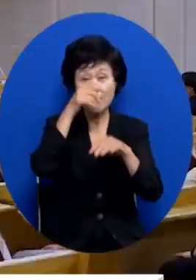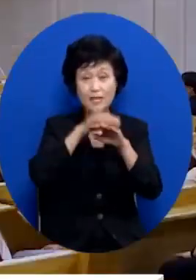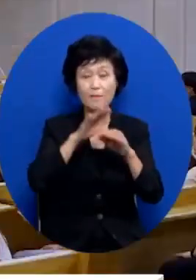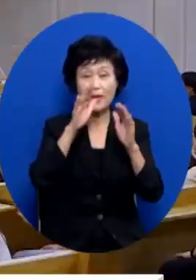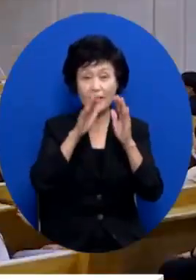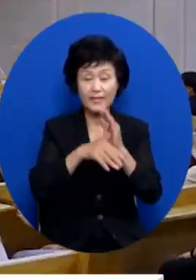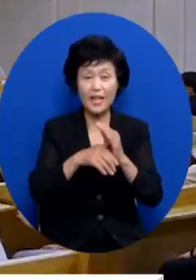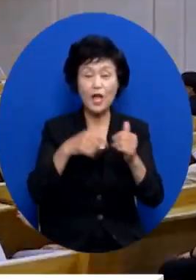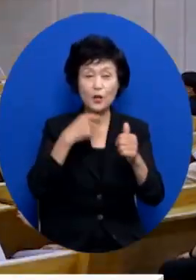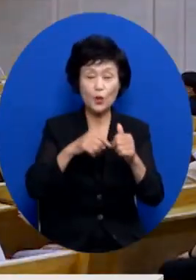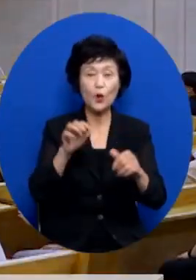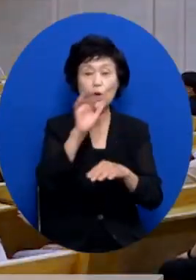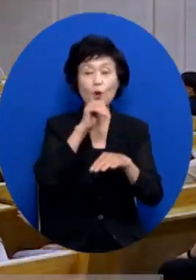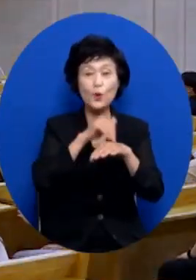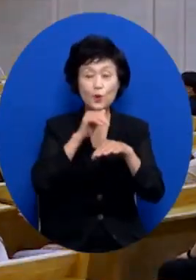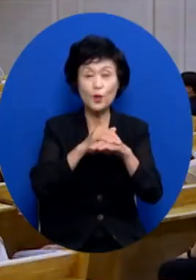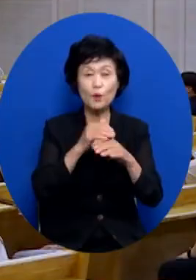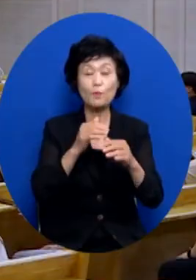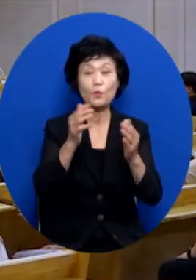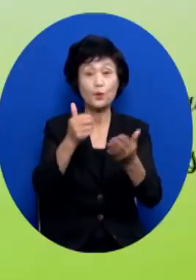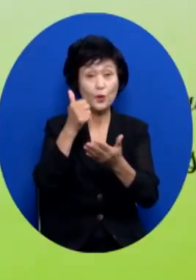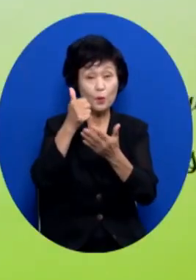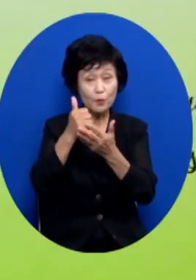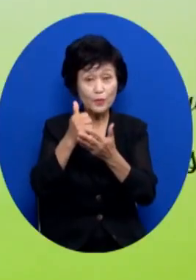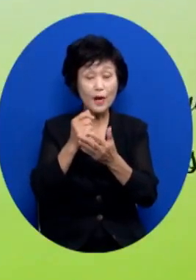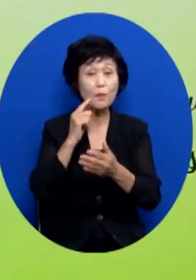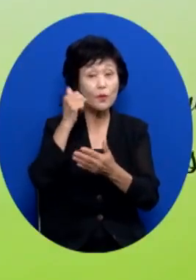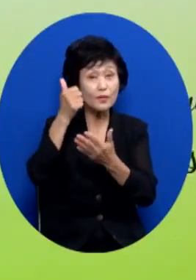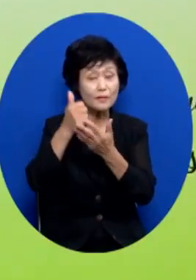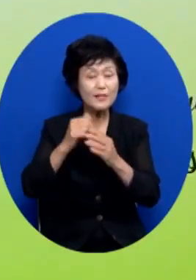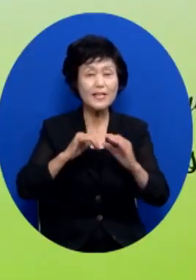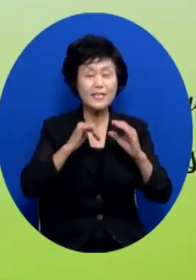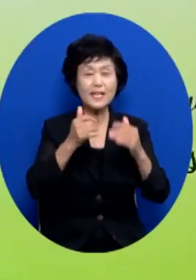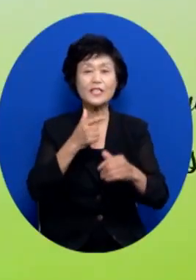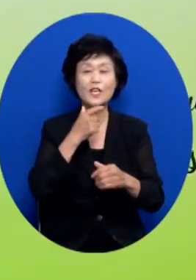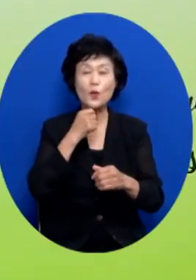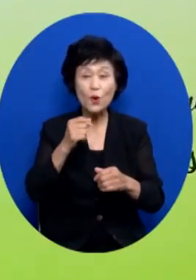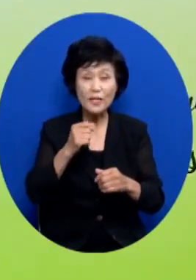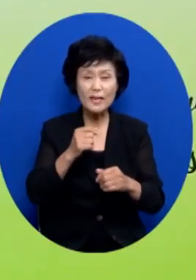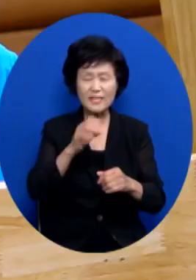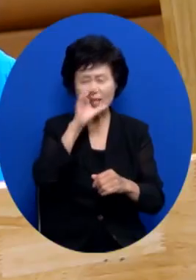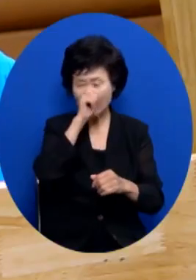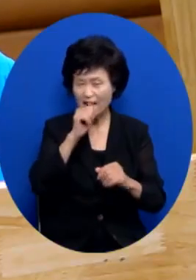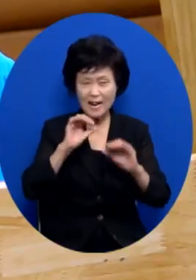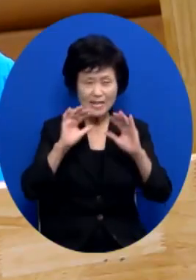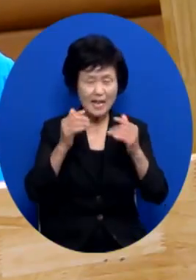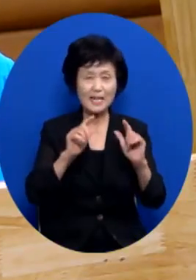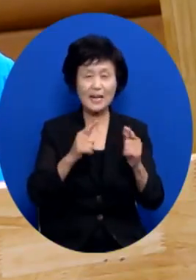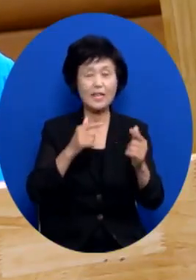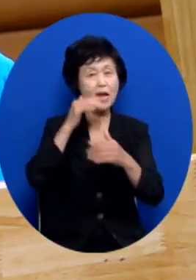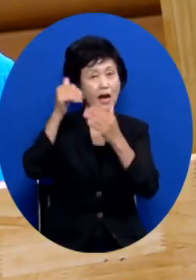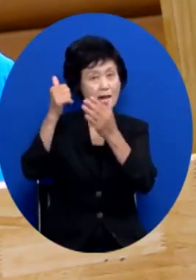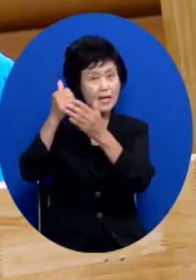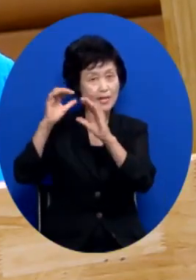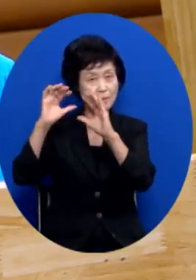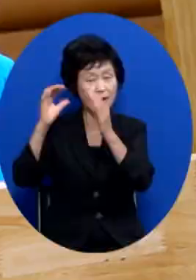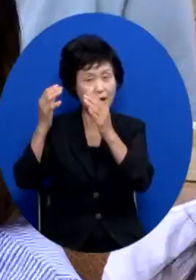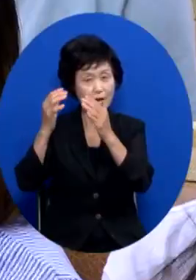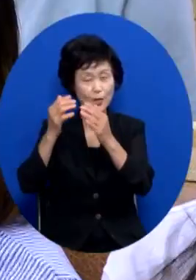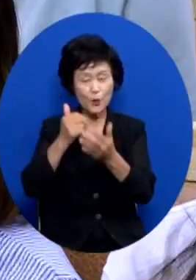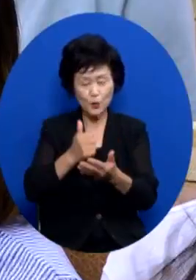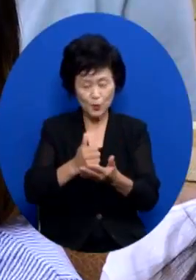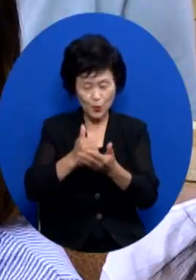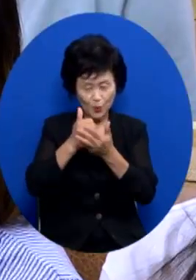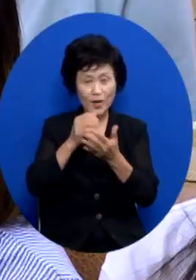순천노예 교육훈련부 부장 이한성 목사는 세상이 바라는 착한 아이가 아닌 하나님의 아이로 존귀하게 쓰실 하나님을